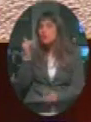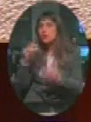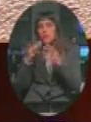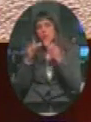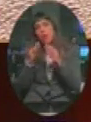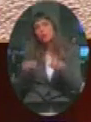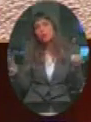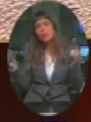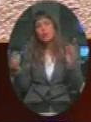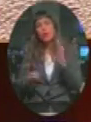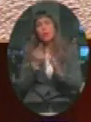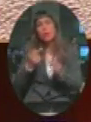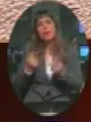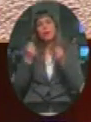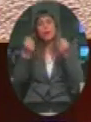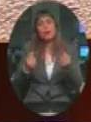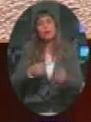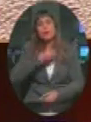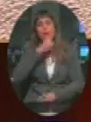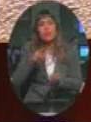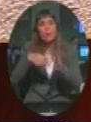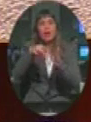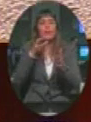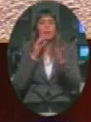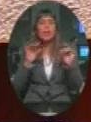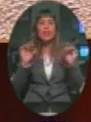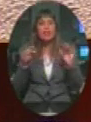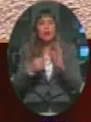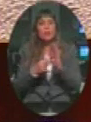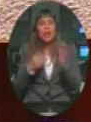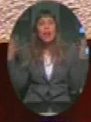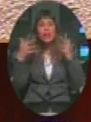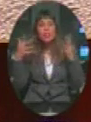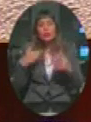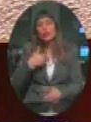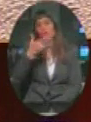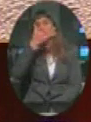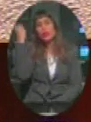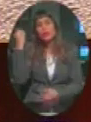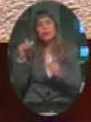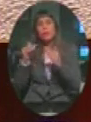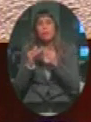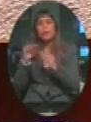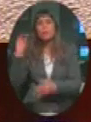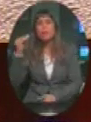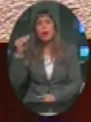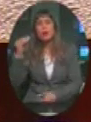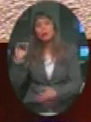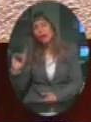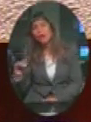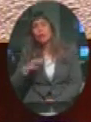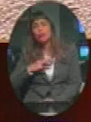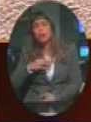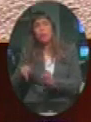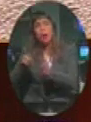פעם נסעתי עם סבתא שלי ברכבת בגיל 10, ובגלל שהלחיצה אותי שכחתי את הבית ברביות הקטן שלי ברכבת.